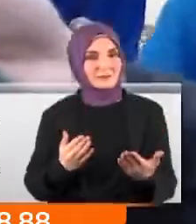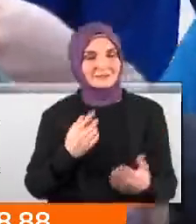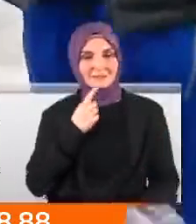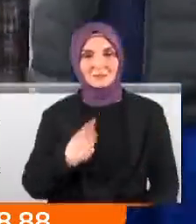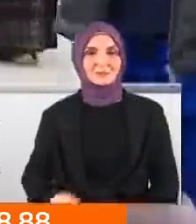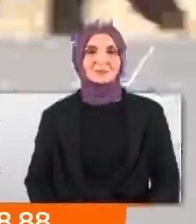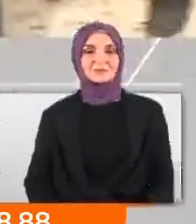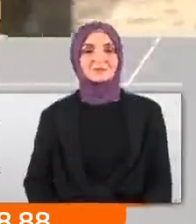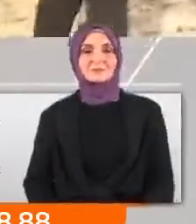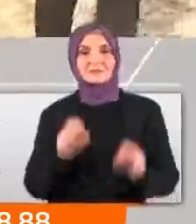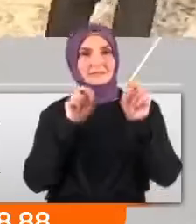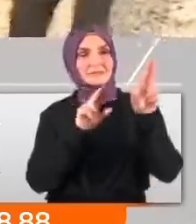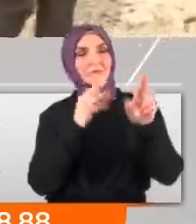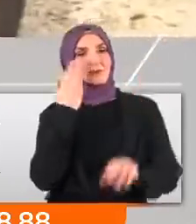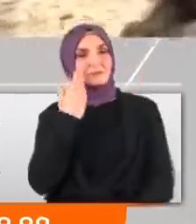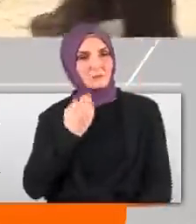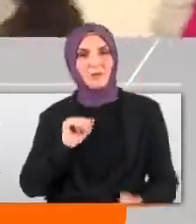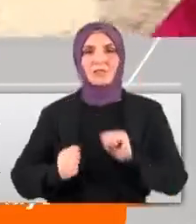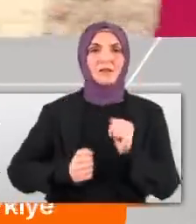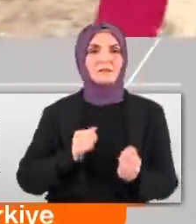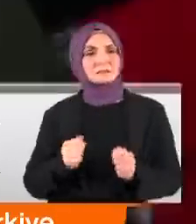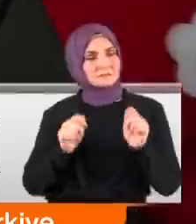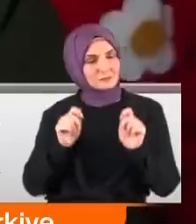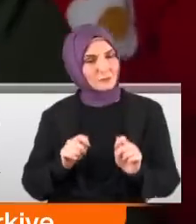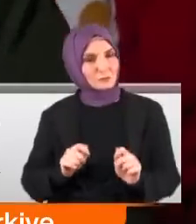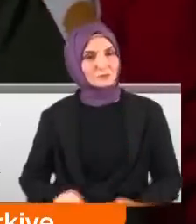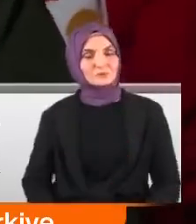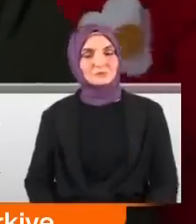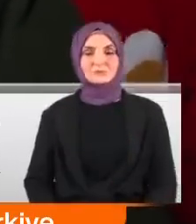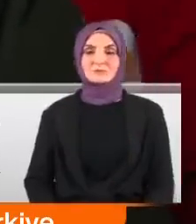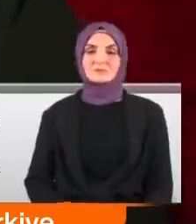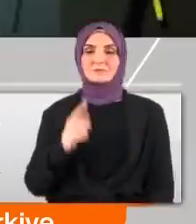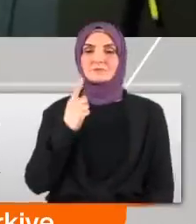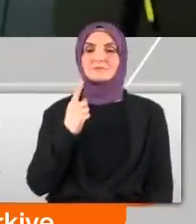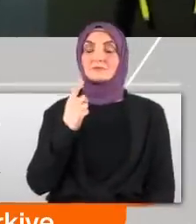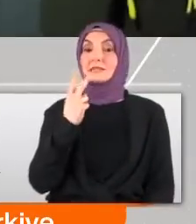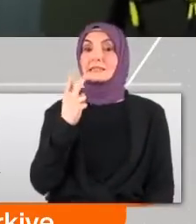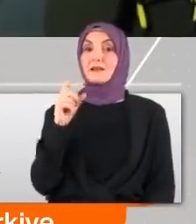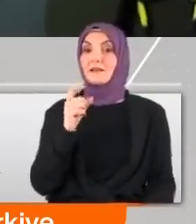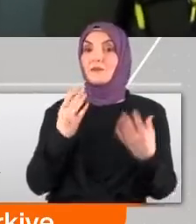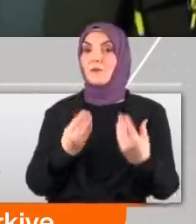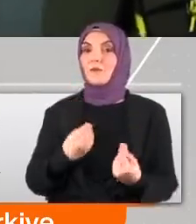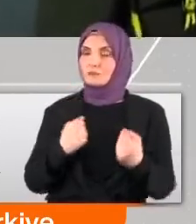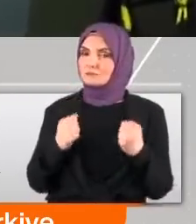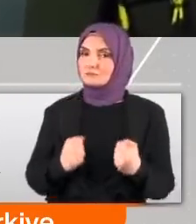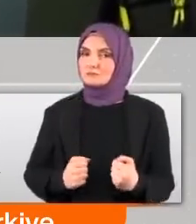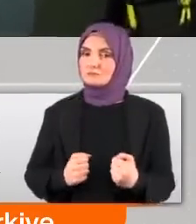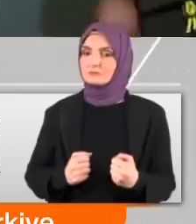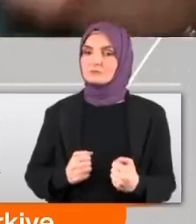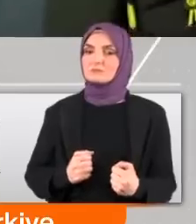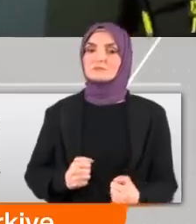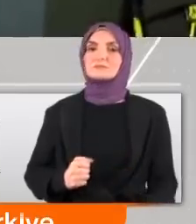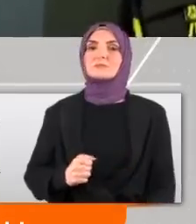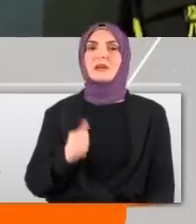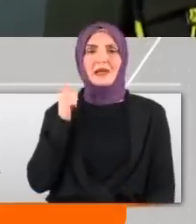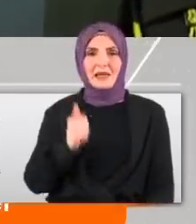Sinema izliyoruz, dans yapıyoruz, ediyoruz. Bir aydır buradayız. Her gün burada atölyelerimiz var,